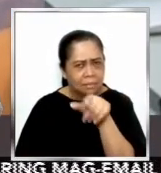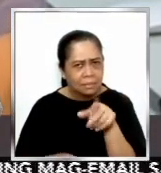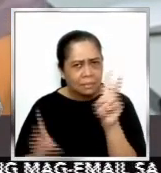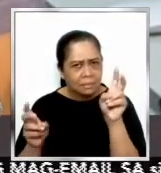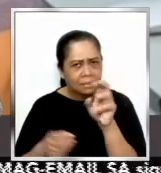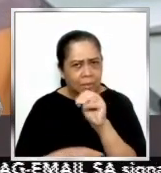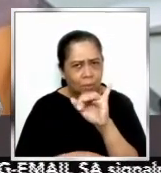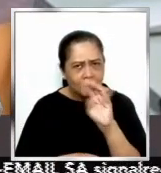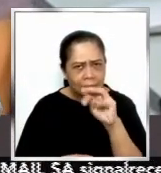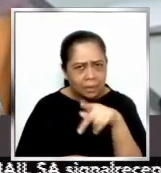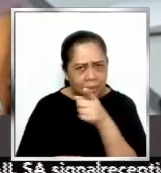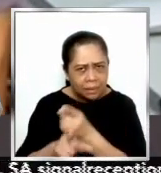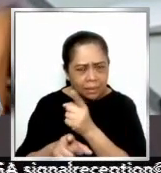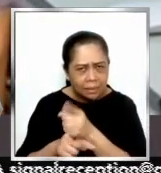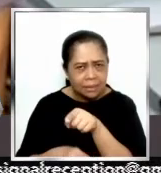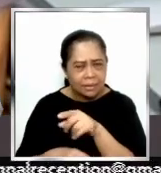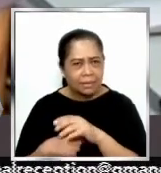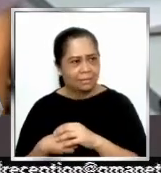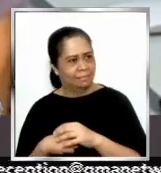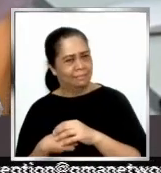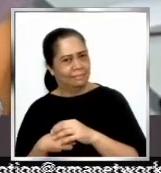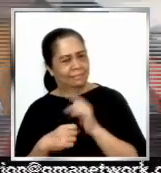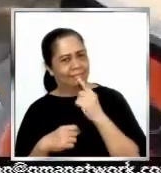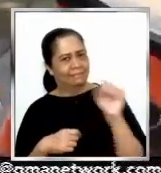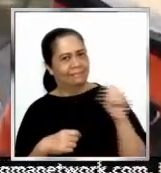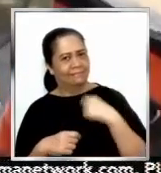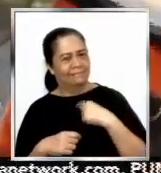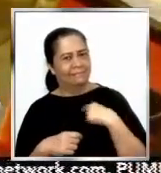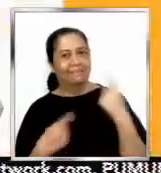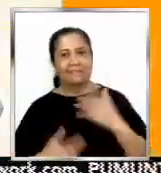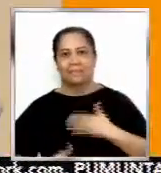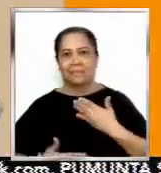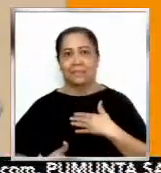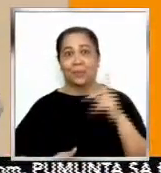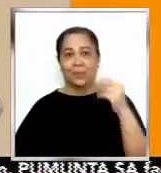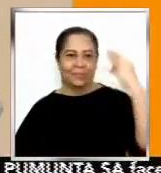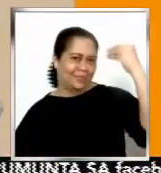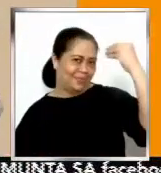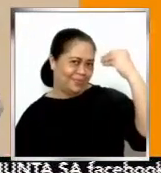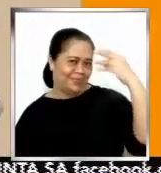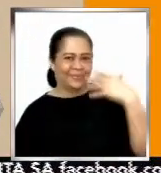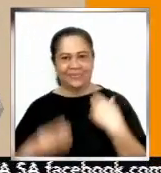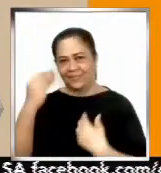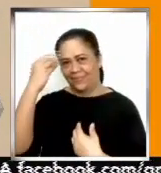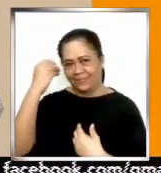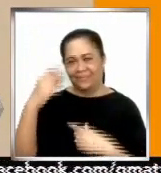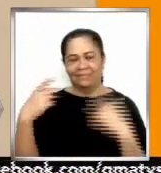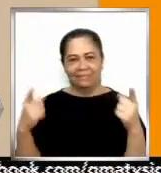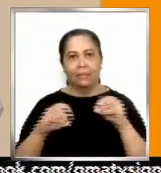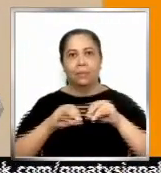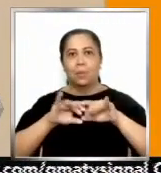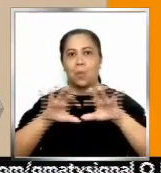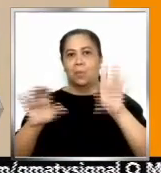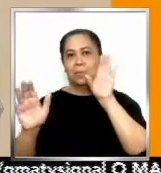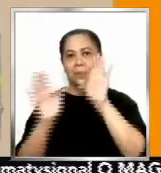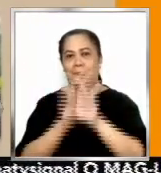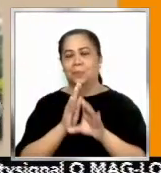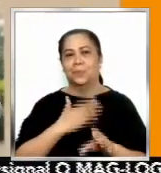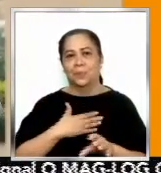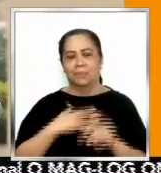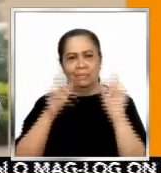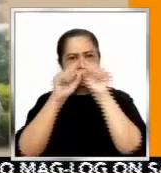MYMP? Kayo ba si Chin? Sabi ko ako nga, tapos tuwan-tuwa siya, so nagpa-picture, ayun, yun yung nag-viral na photo. Nagulat